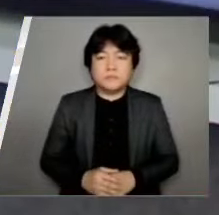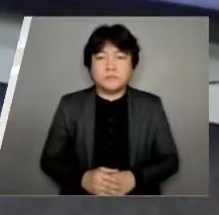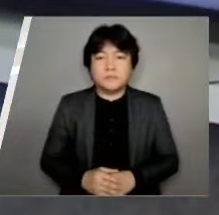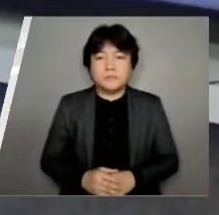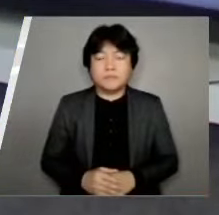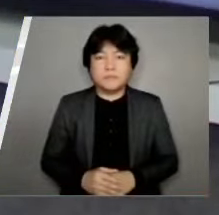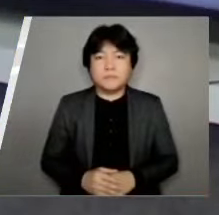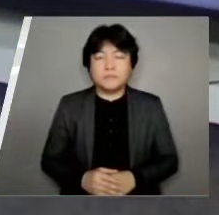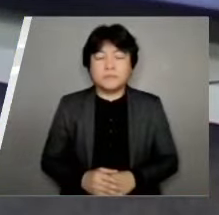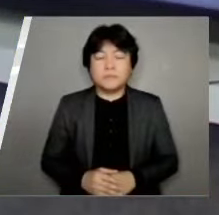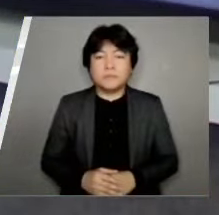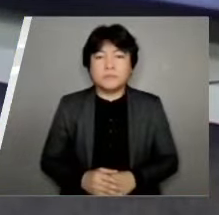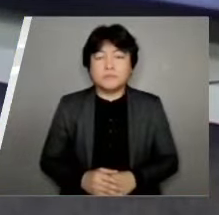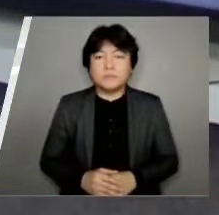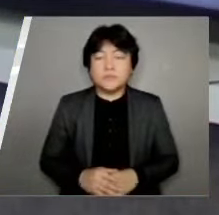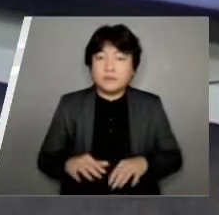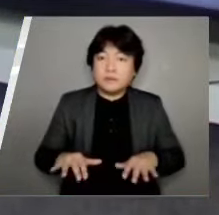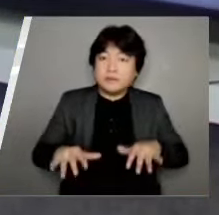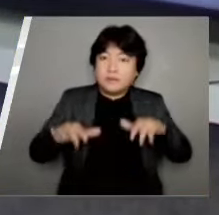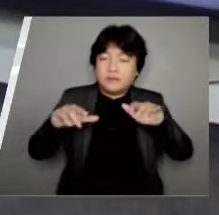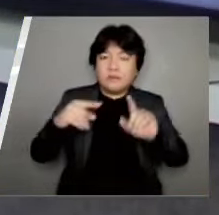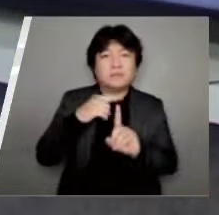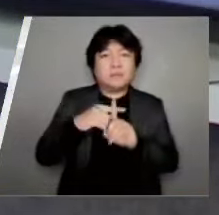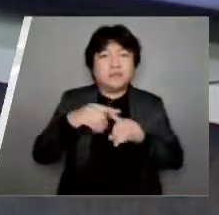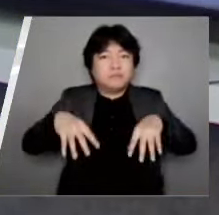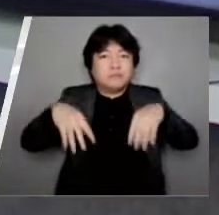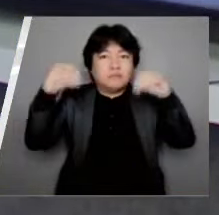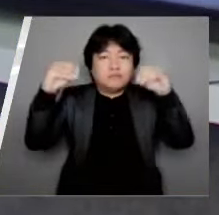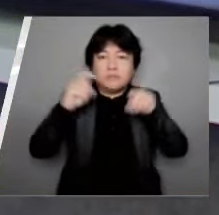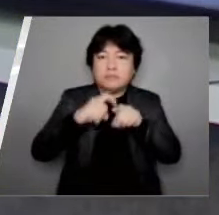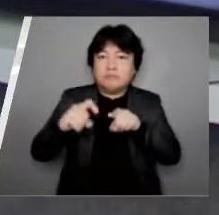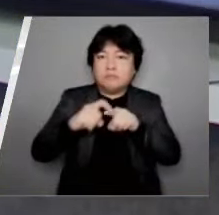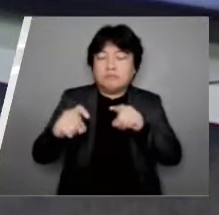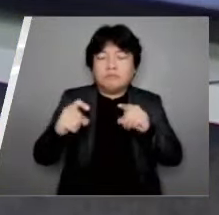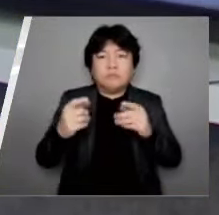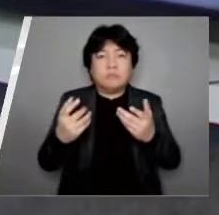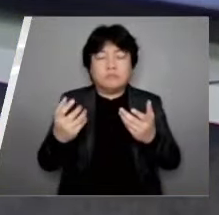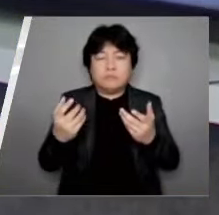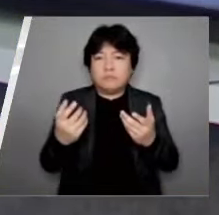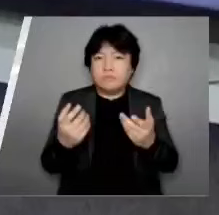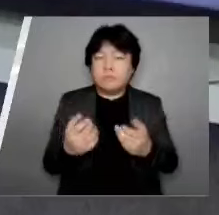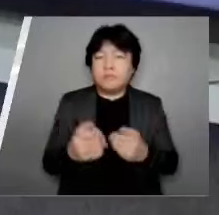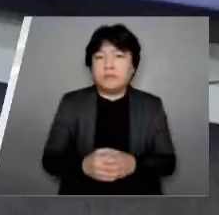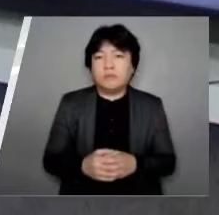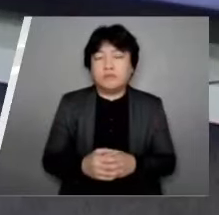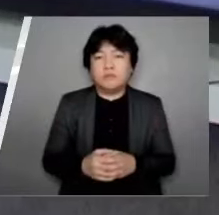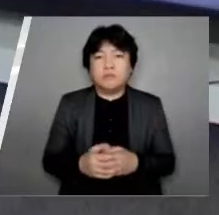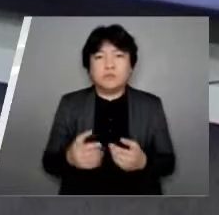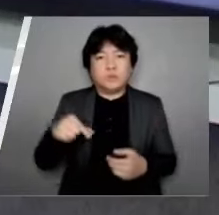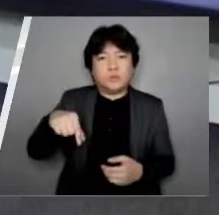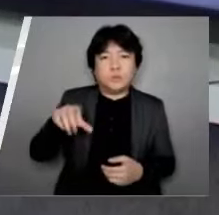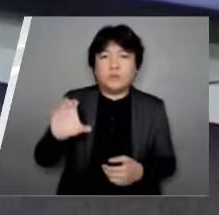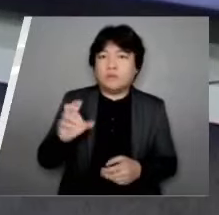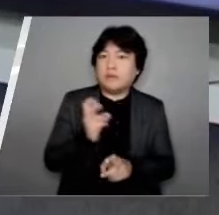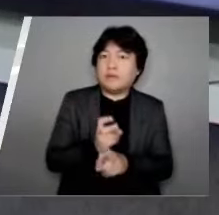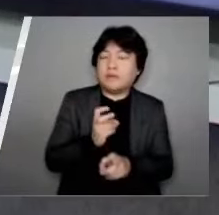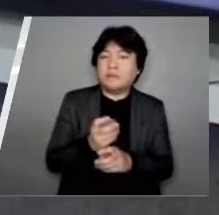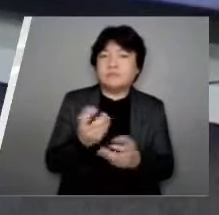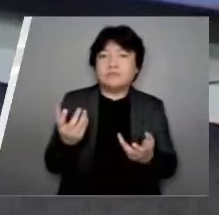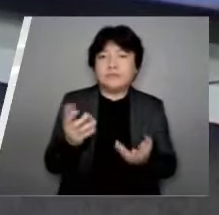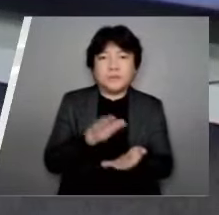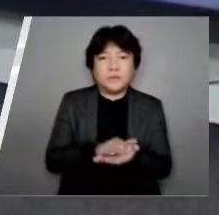Bukod sa baha, brownout ang isa pang problema ng mga lumikas na residente sa isang paaralan sa Quezon City. Sa detalye, may report ang saksing si